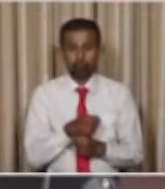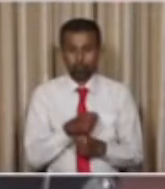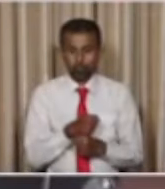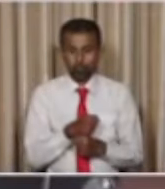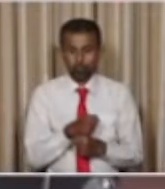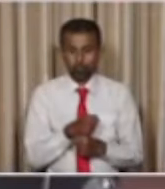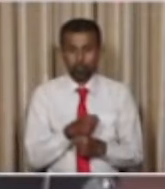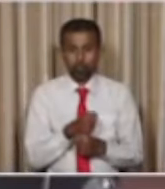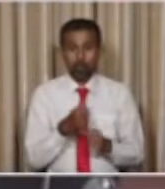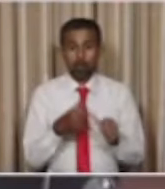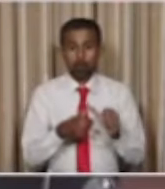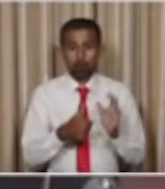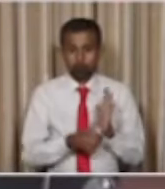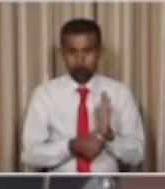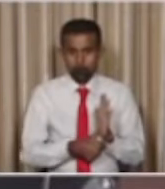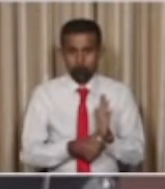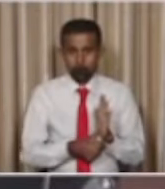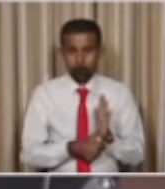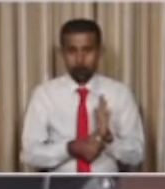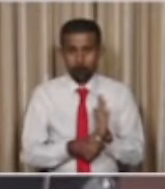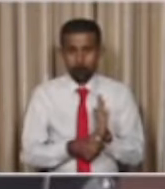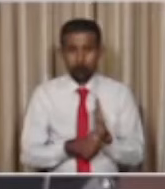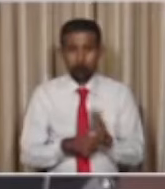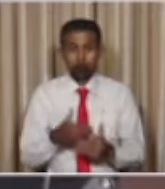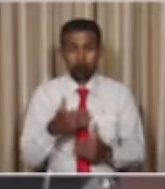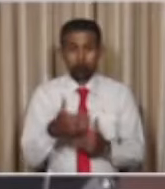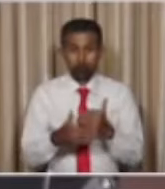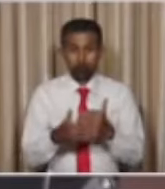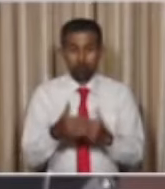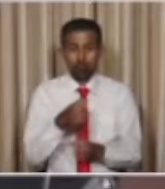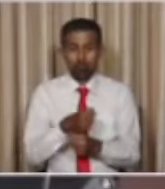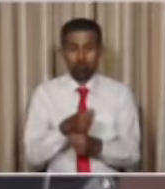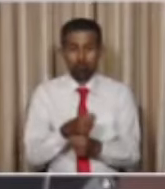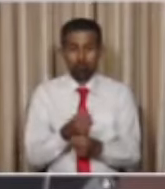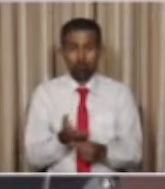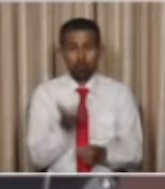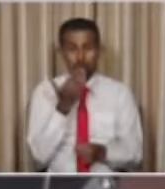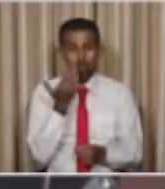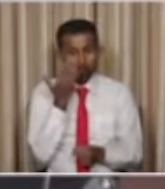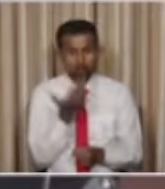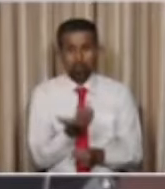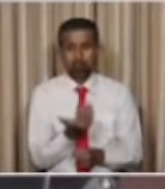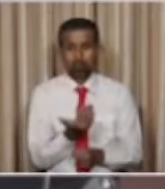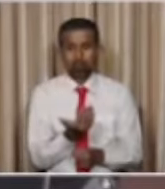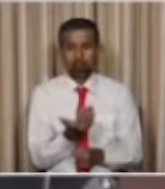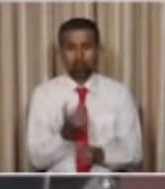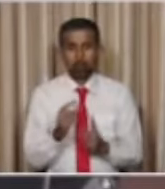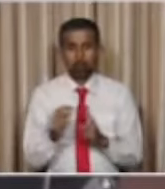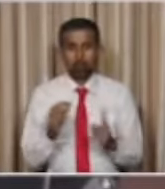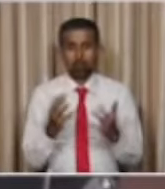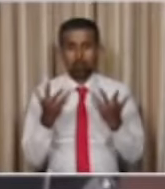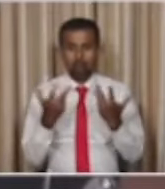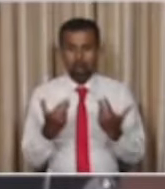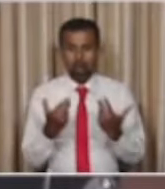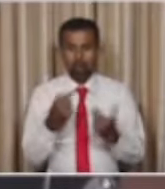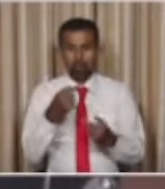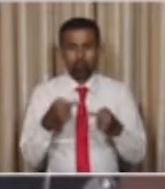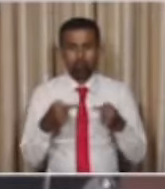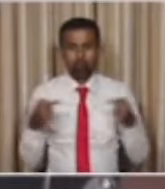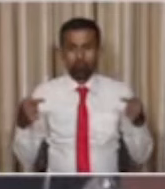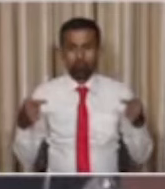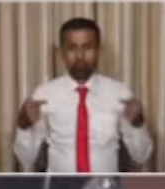ආණ්ඩුවේ 50 ඉස්සරහට ගෙනියන ආණ්ඩුව බෞතරේ වෙන්නන්න ඕන. අවශ්‍ය මන්ත්‍රී සංඛ්‍යාව මුතුමා මේ